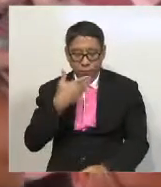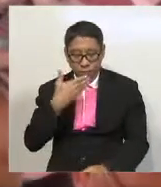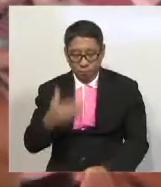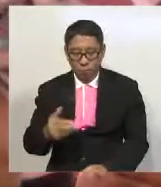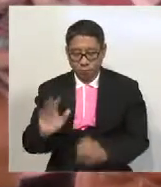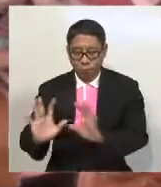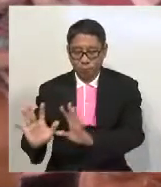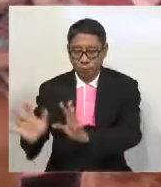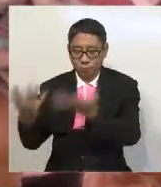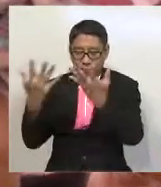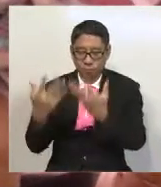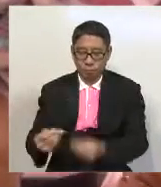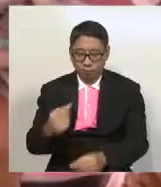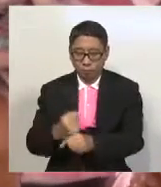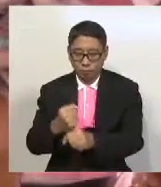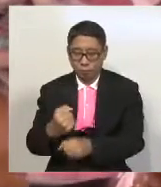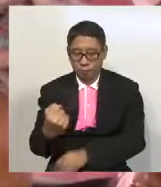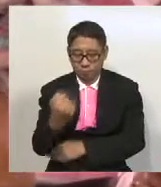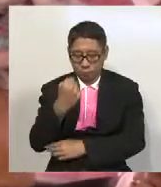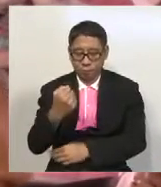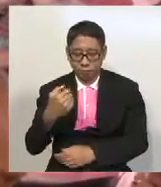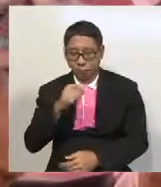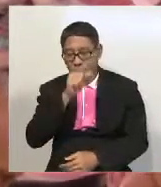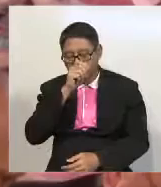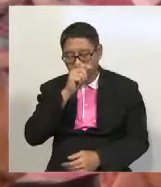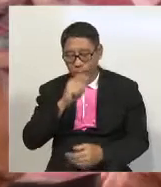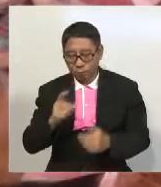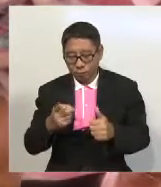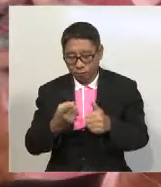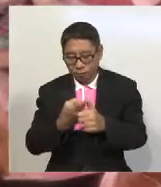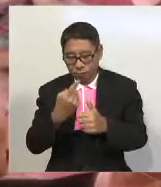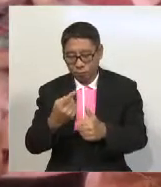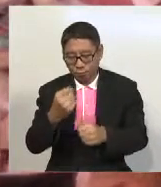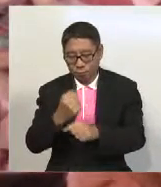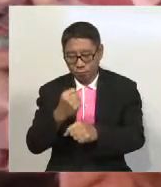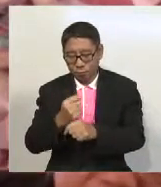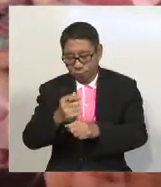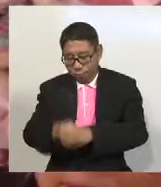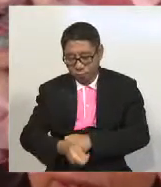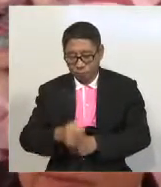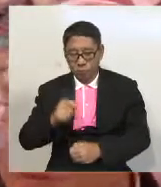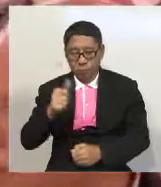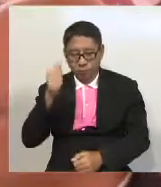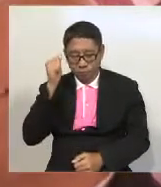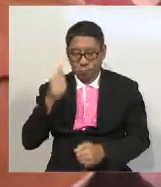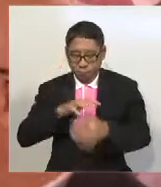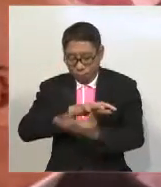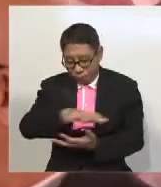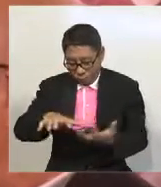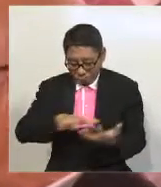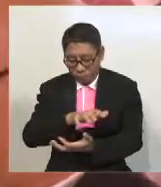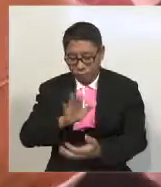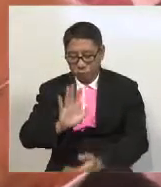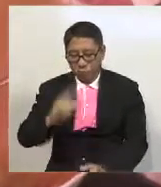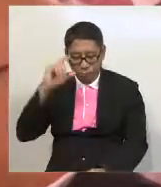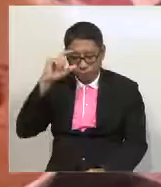เราจะต้องทำให้เข้มแข็งลองสักส่วนได้ไหมทำเกษตรเดิมและทำเกษตรใหม่ผสมผสานไปที่เรียกว่าเหมือนเกษตรไม่ใช่หัว